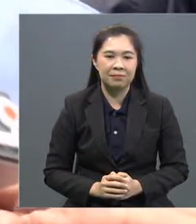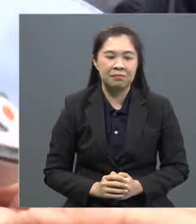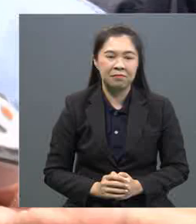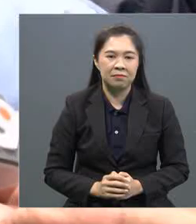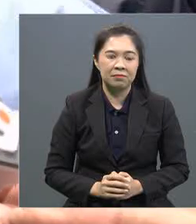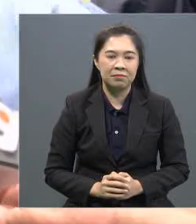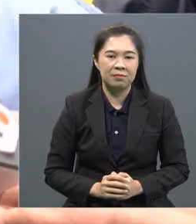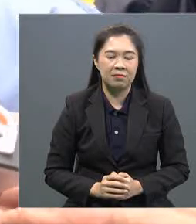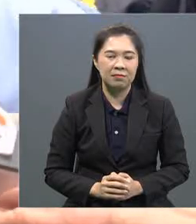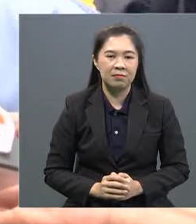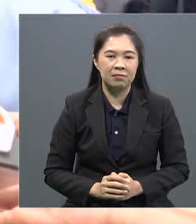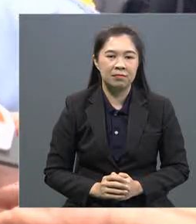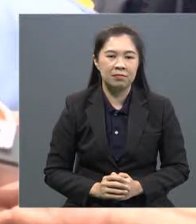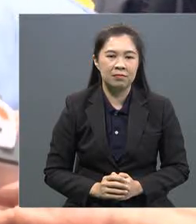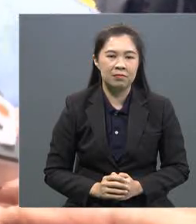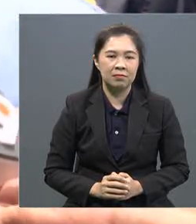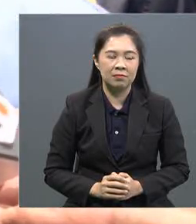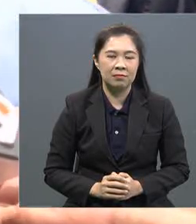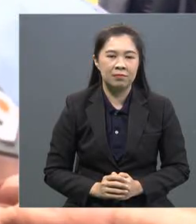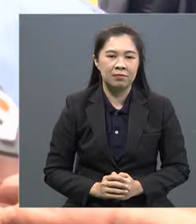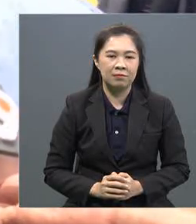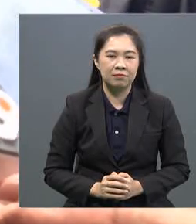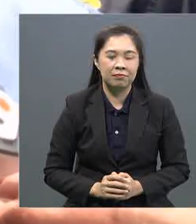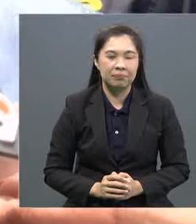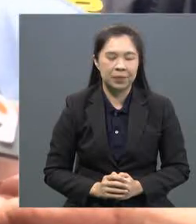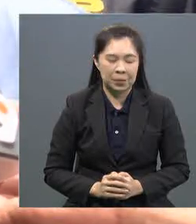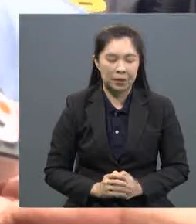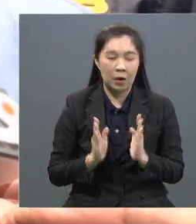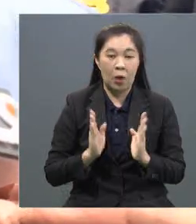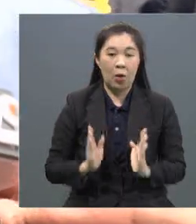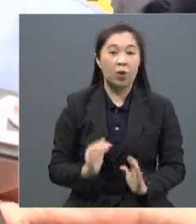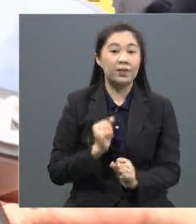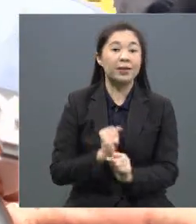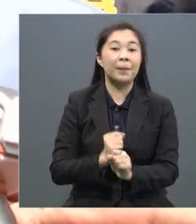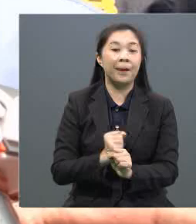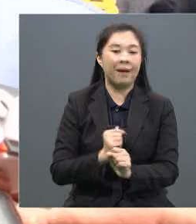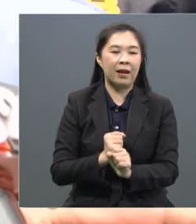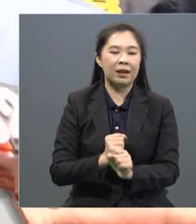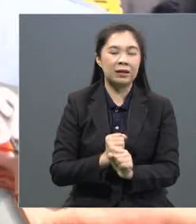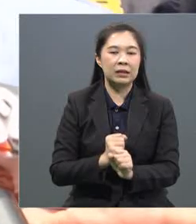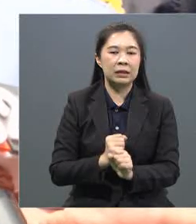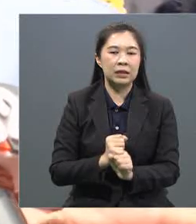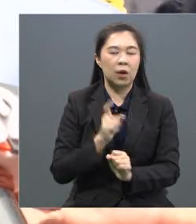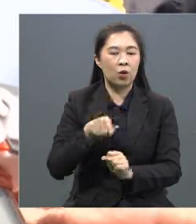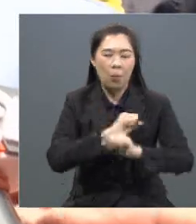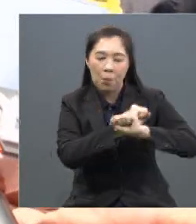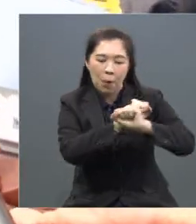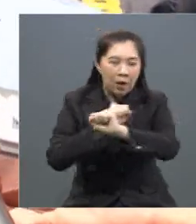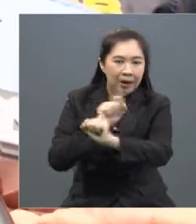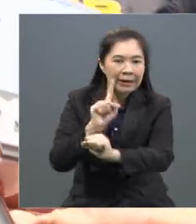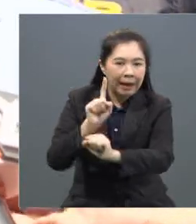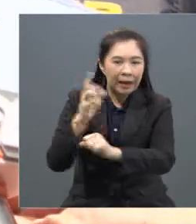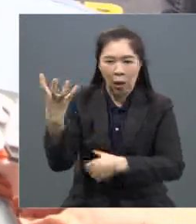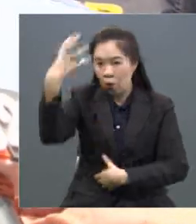ห่วงไม่ห่วงความปลอดภัยตัวเองอ่าตอนนี้ก็ดูแลกันคือพนักงานหน้างานเราก็เป็นการสวมอ่าอ่าหมวก